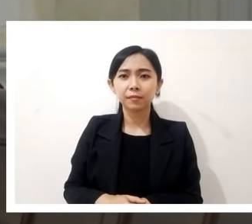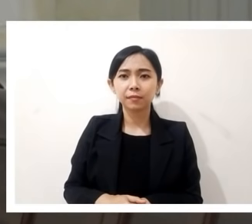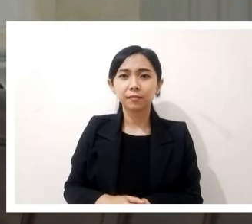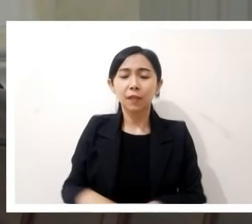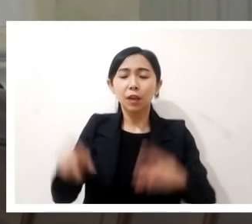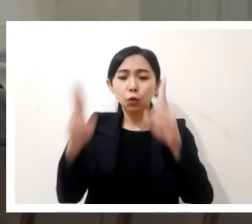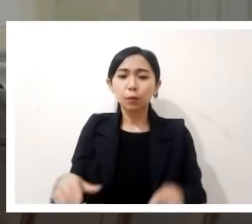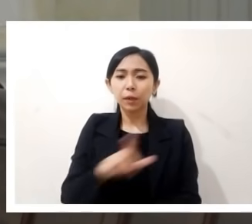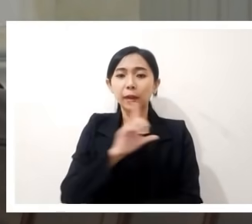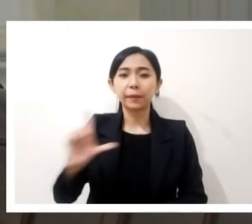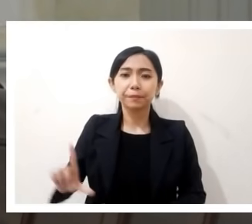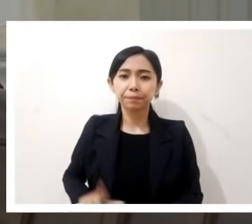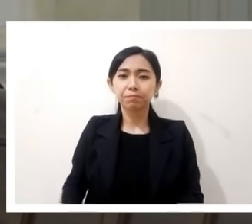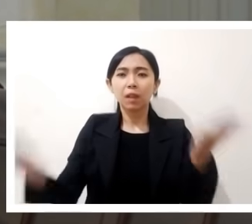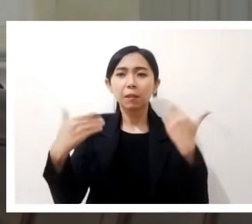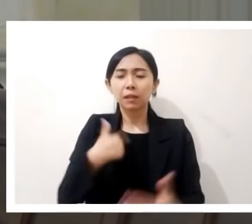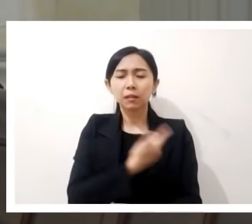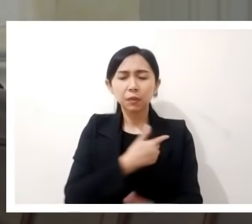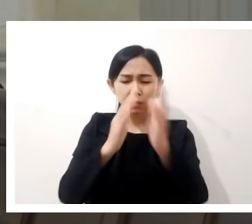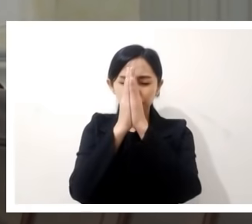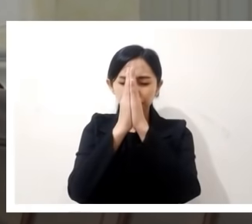Umat Tuhan, mari kita berdoa.